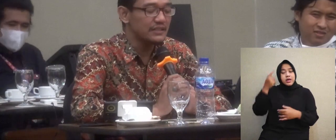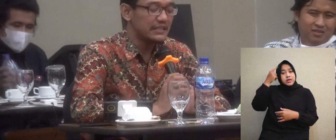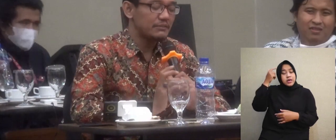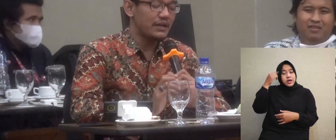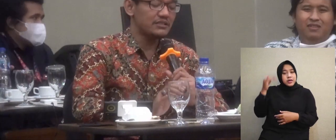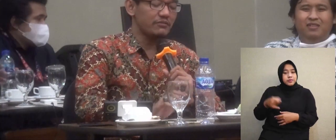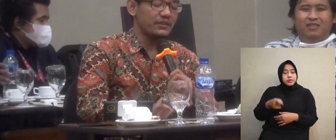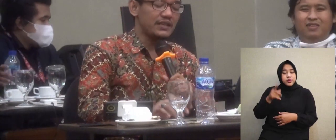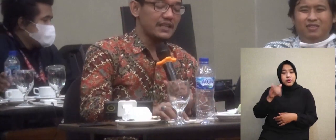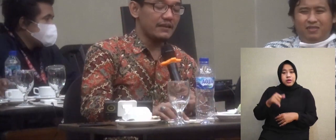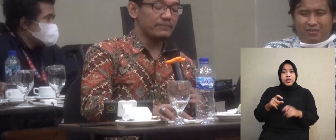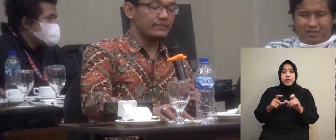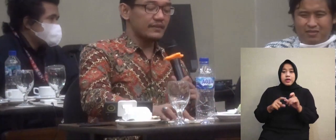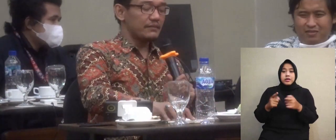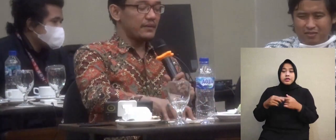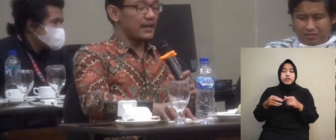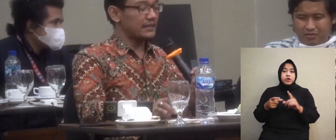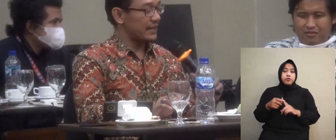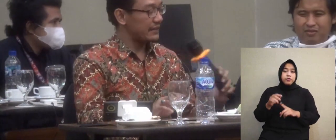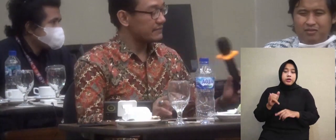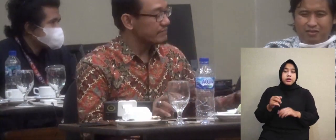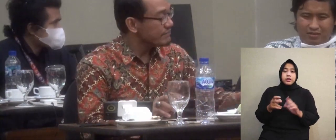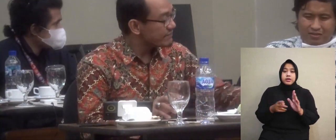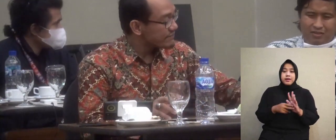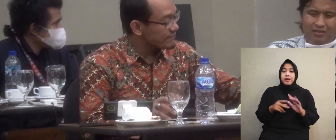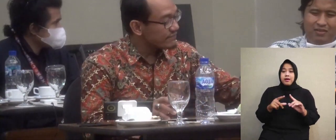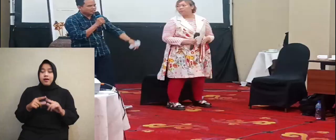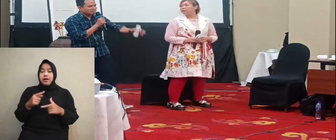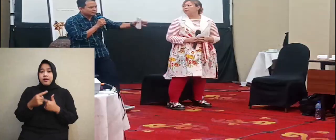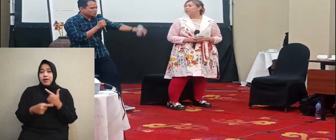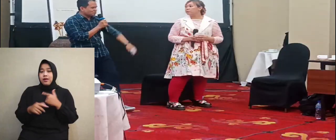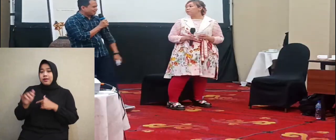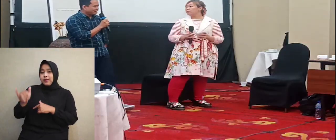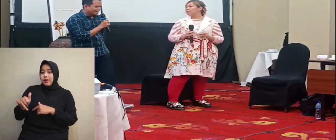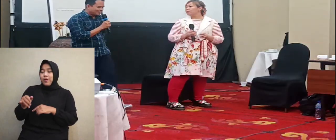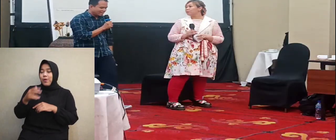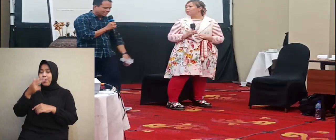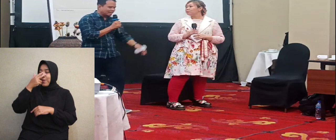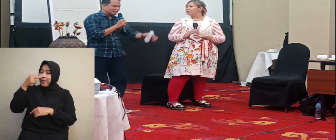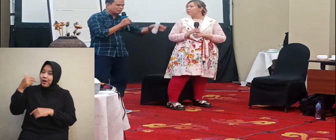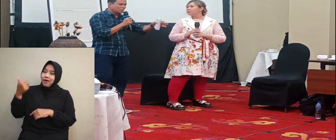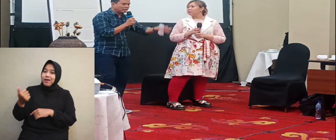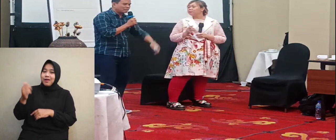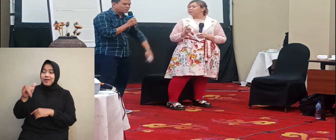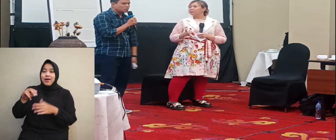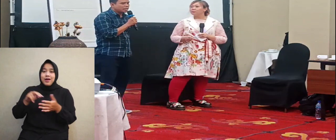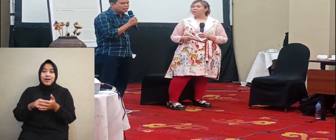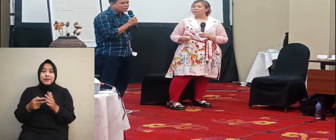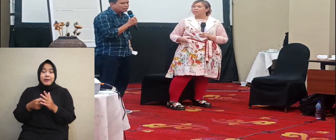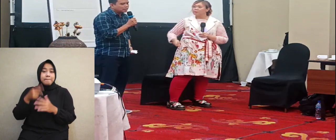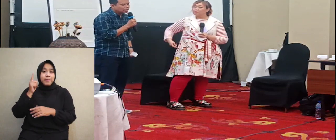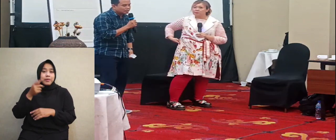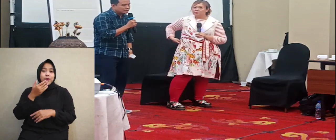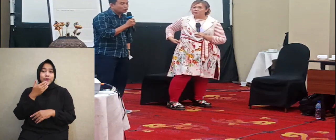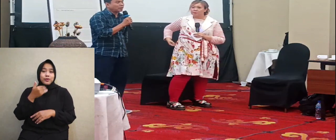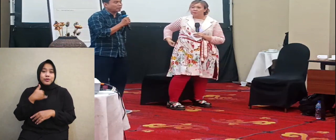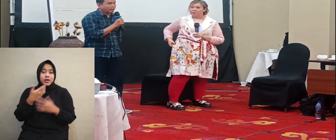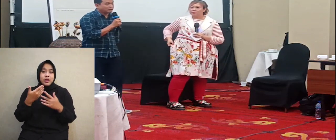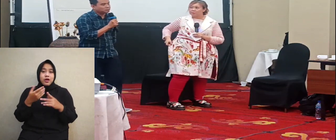Mas Syafi'i dan itu keren ya artinya pemerintah punya tapi